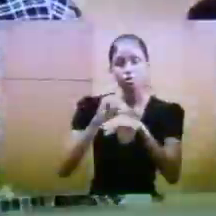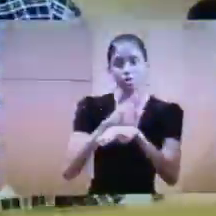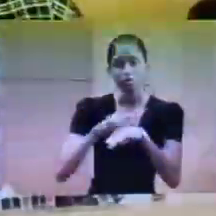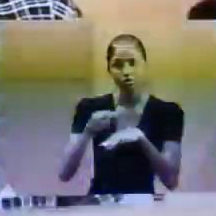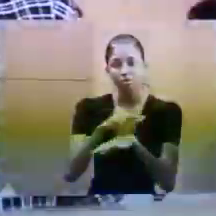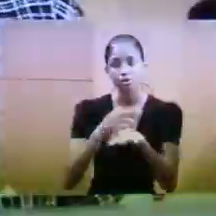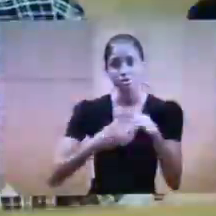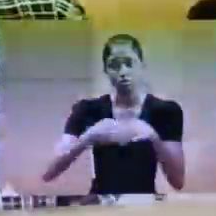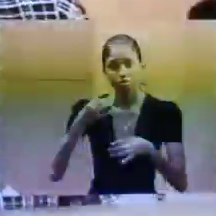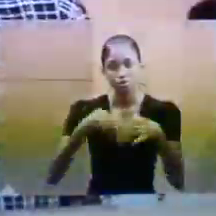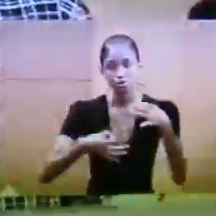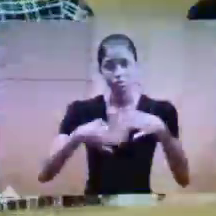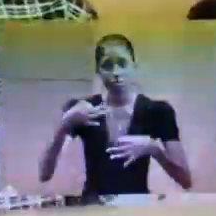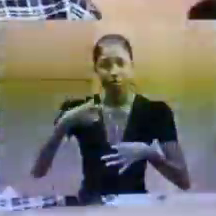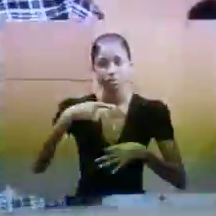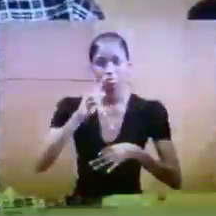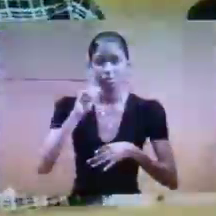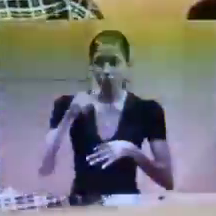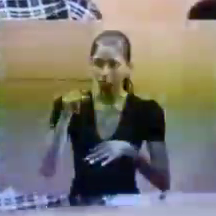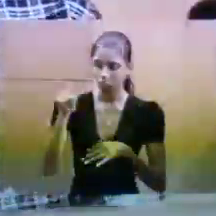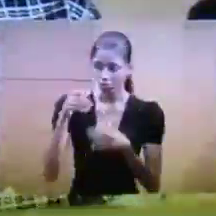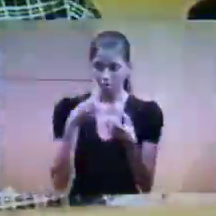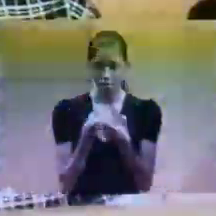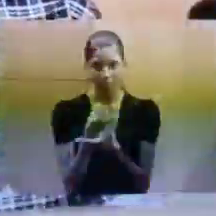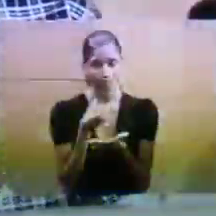avez à informer